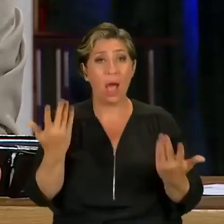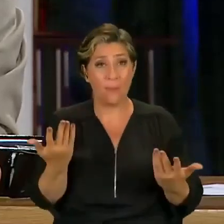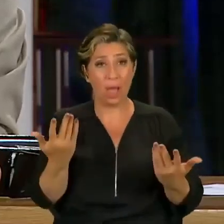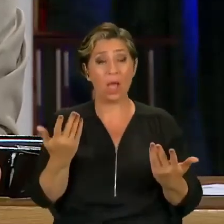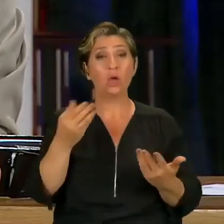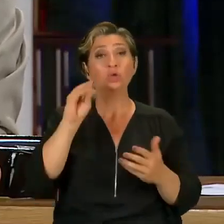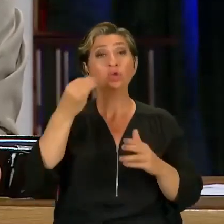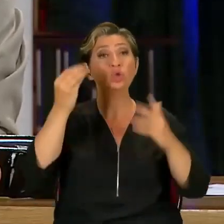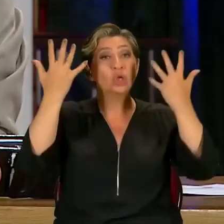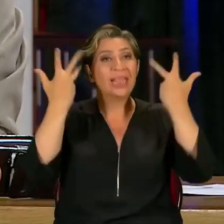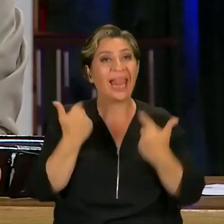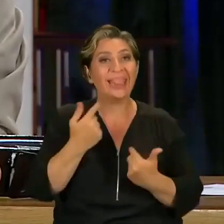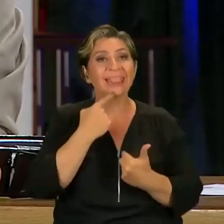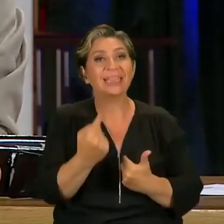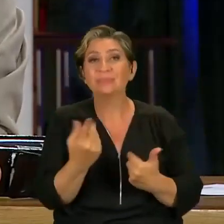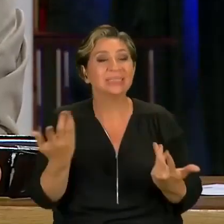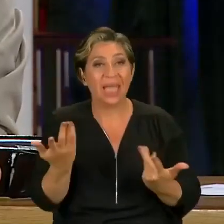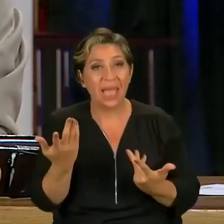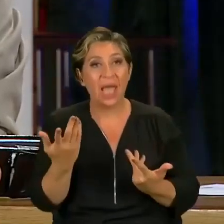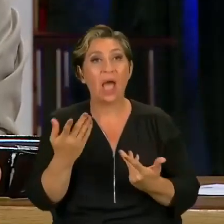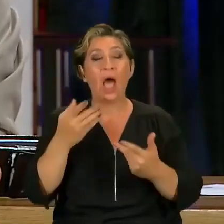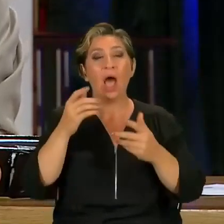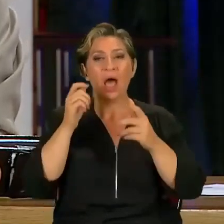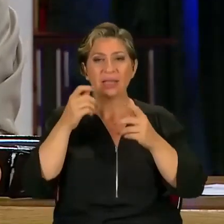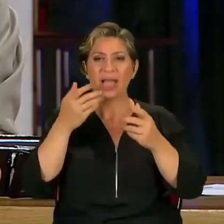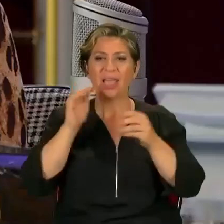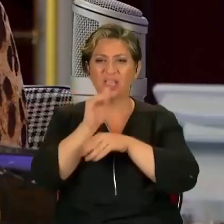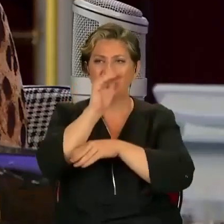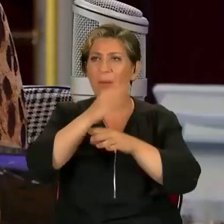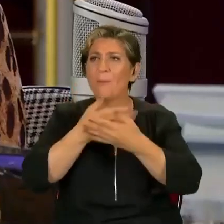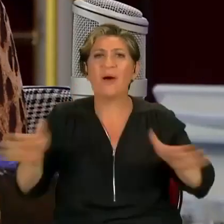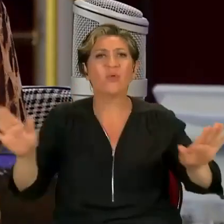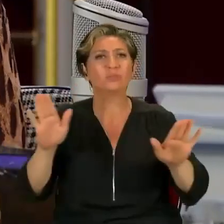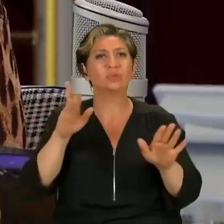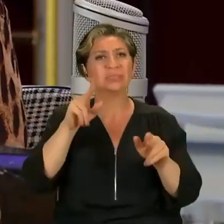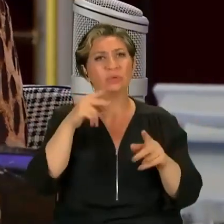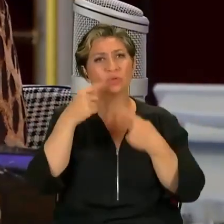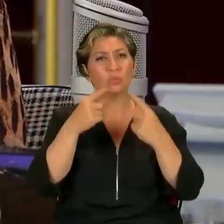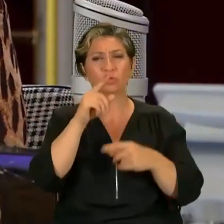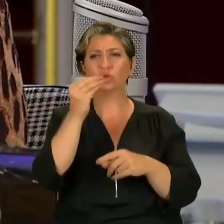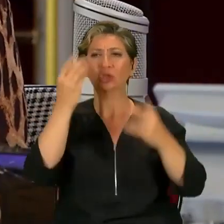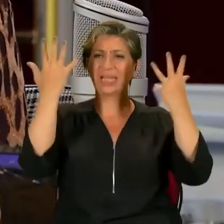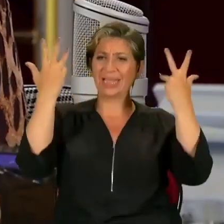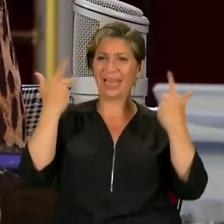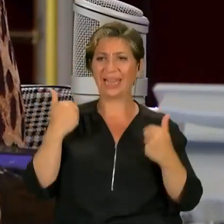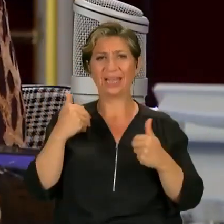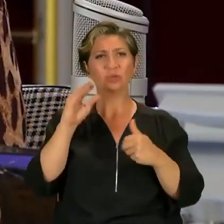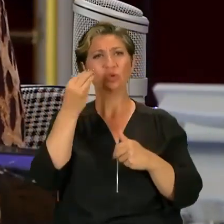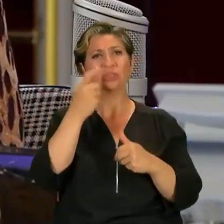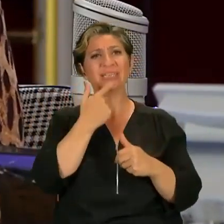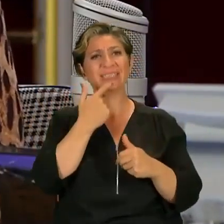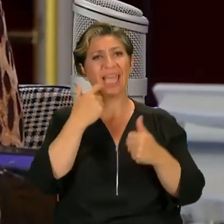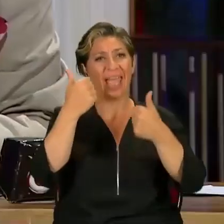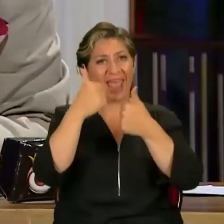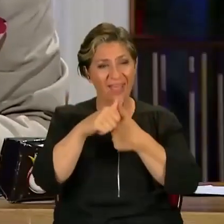ama çocuk gelin dediğimiz zaman aslında harcanmış yaşamlardan söz ediyoruz. Sanki bu çocuk gelinler çocuk